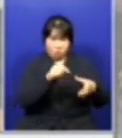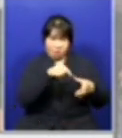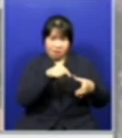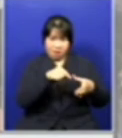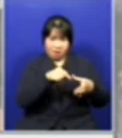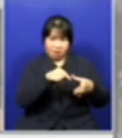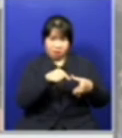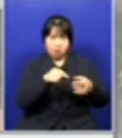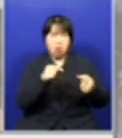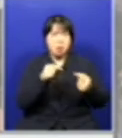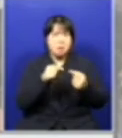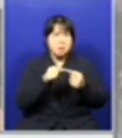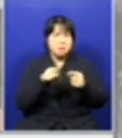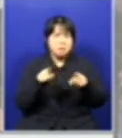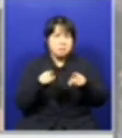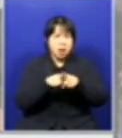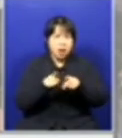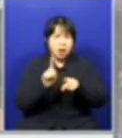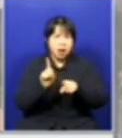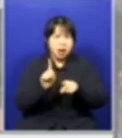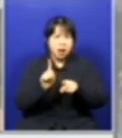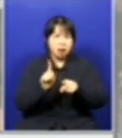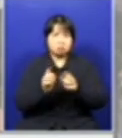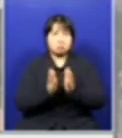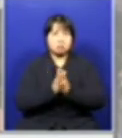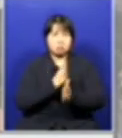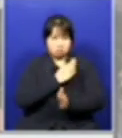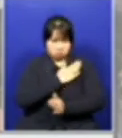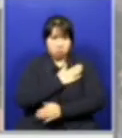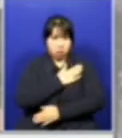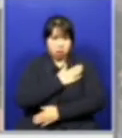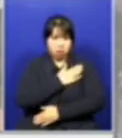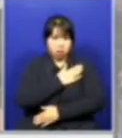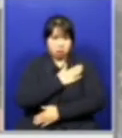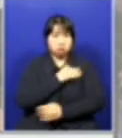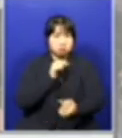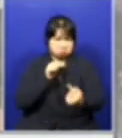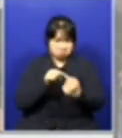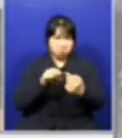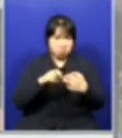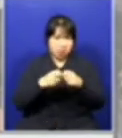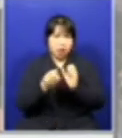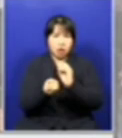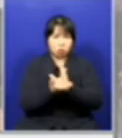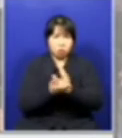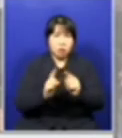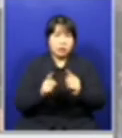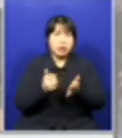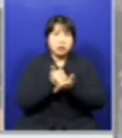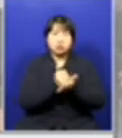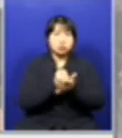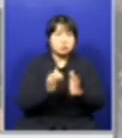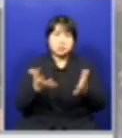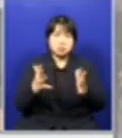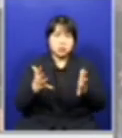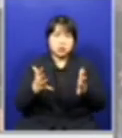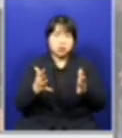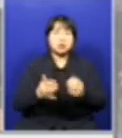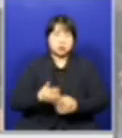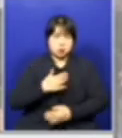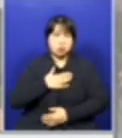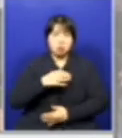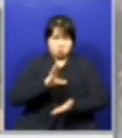พระนี่ได้รับผลกระทบโดยตรงแต่วันนี้ไม่ได้รับการเยียวยาครับผมมี